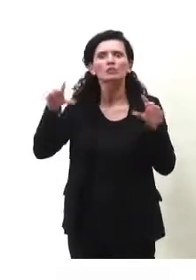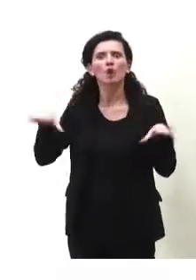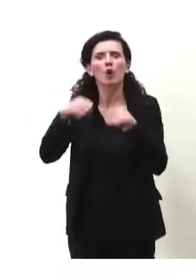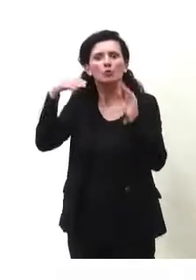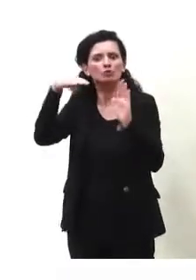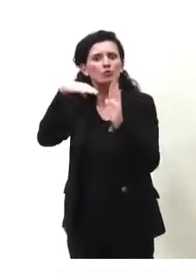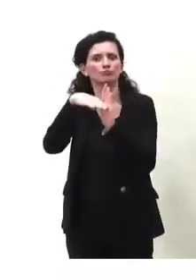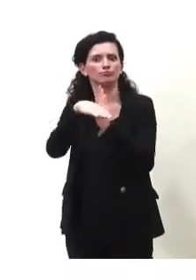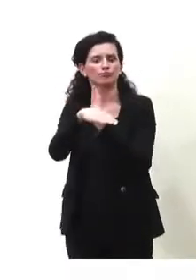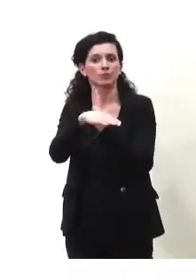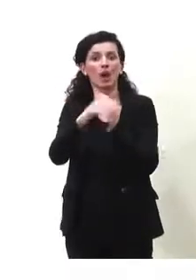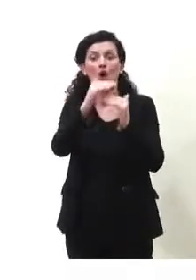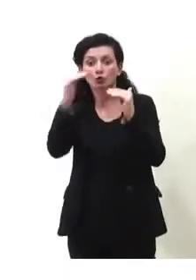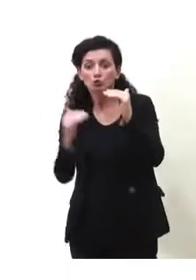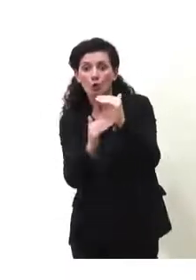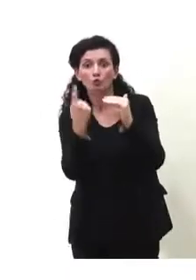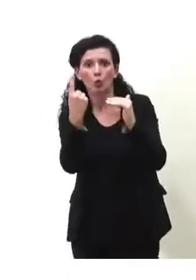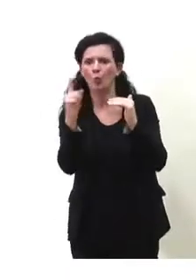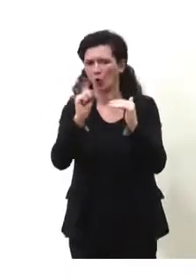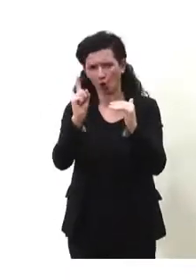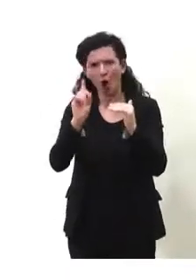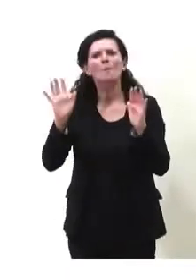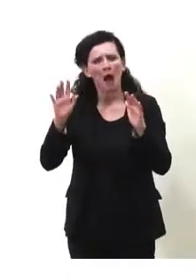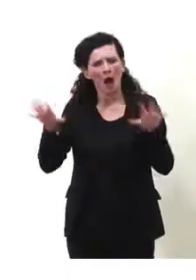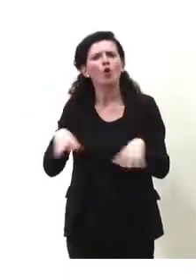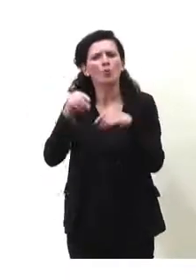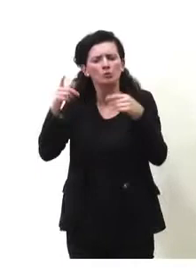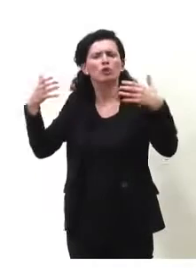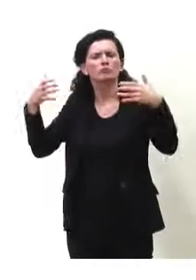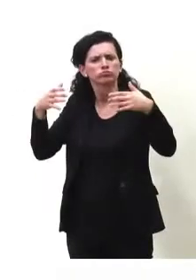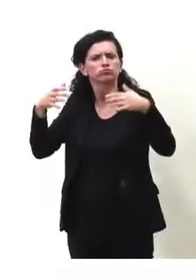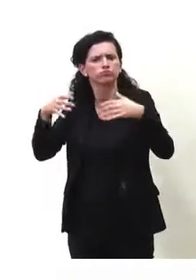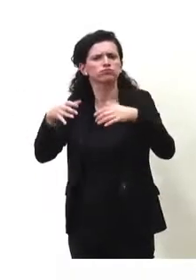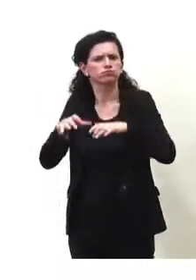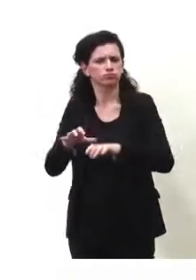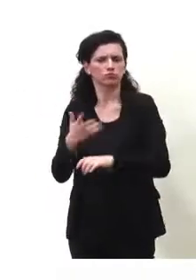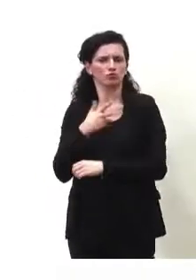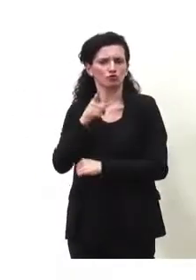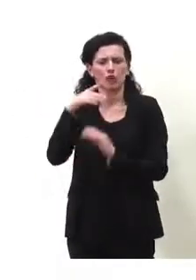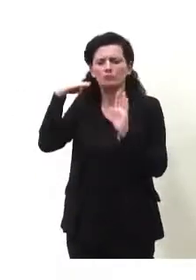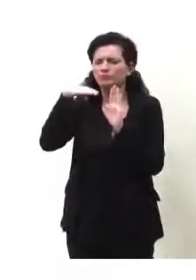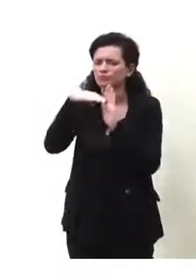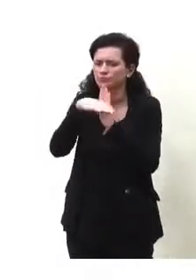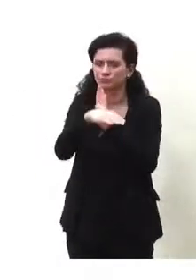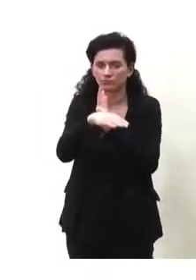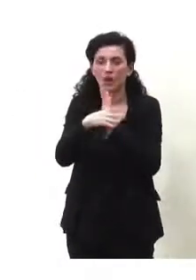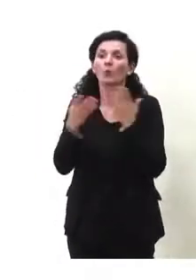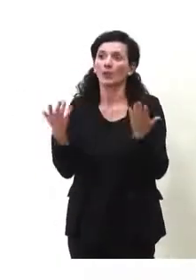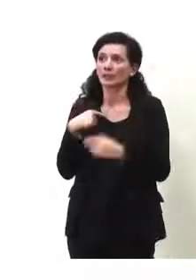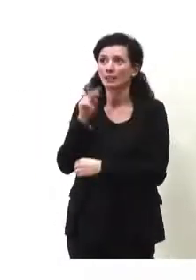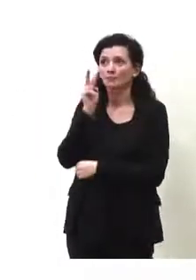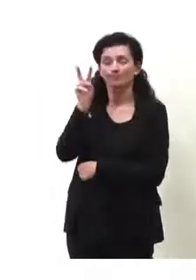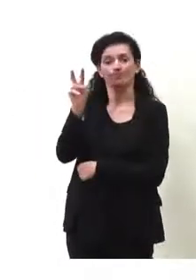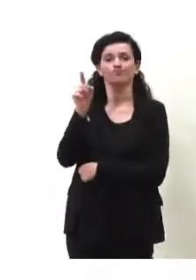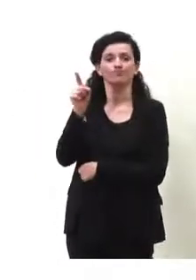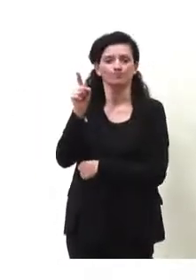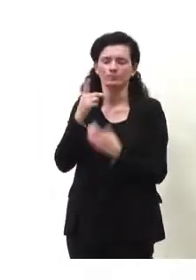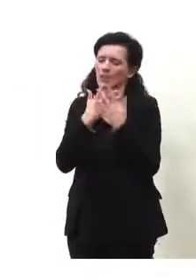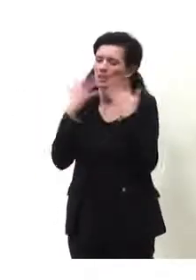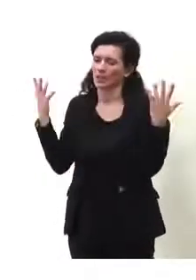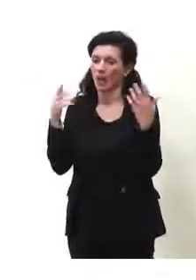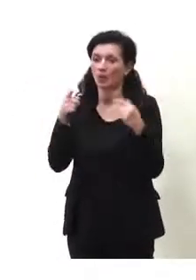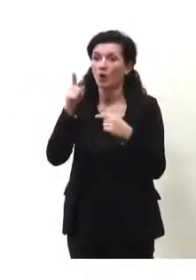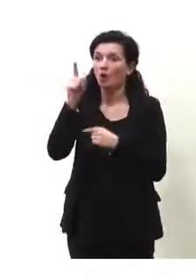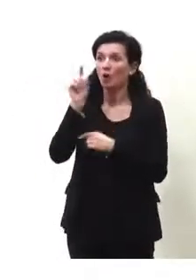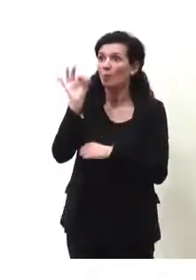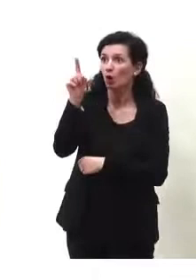vuol dire che l'epidemia è ancora in crescita, però sta decrescendo. Osservazione, questi sono di